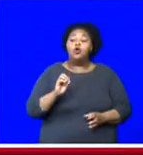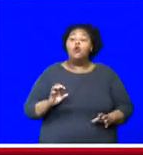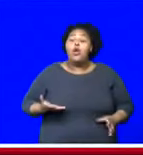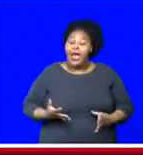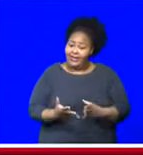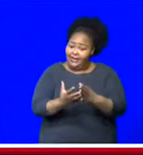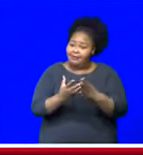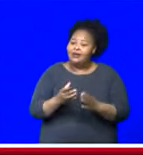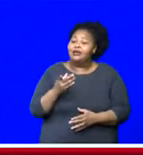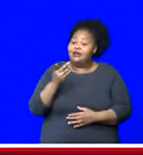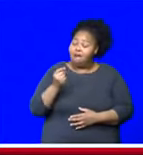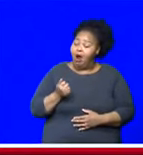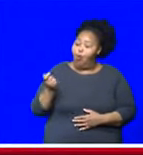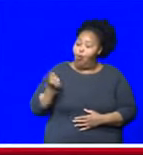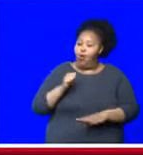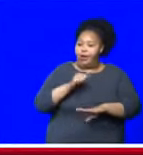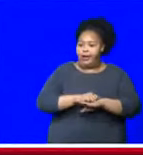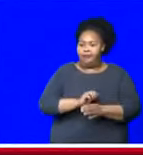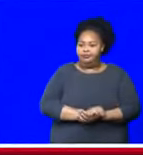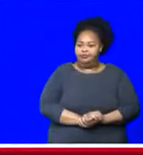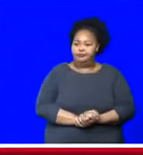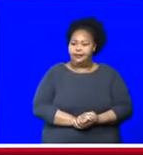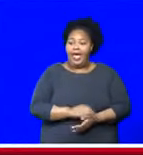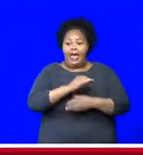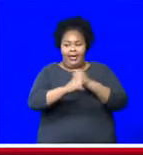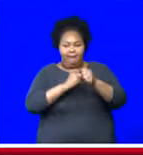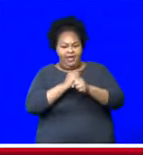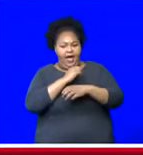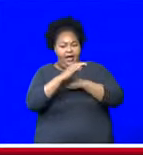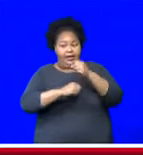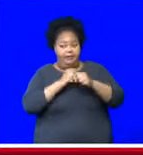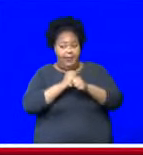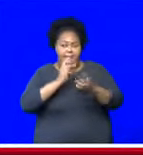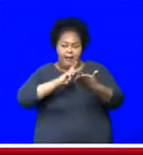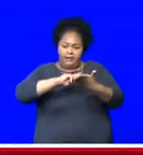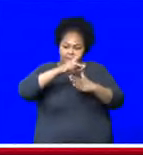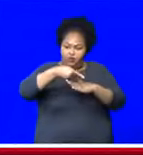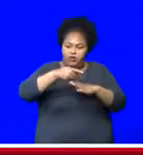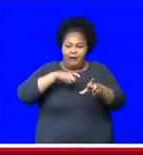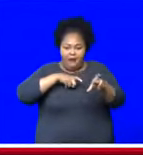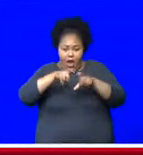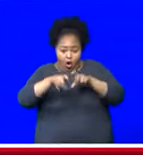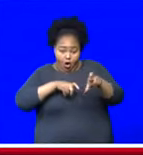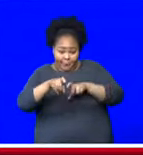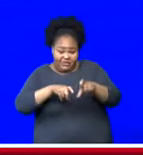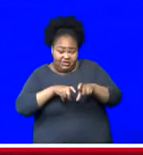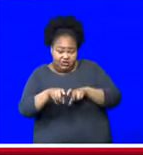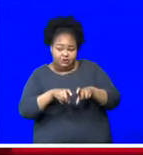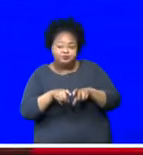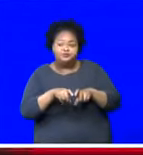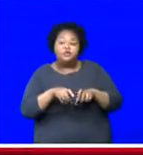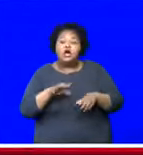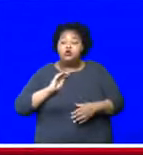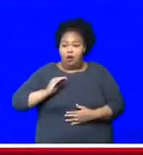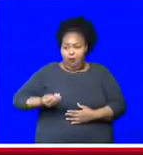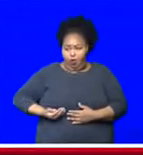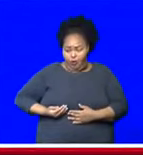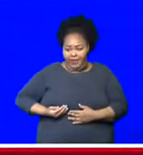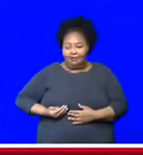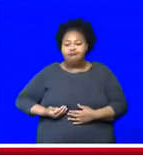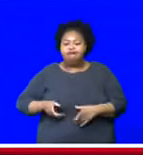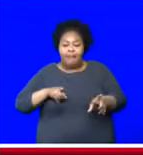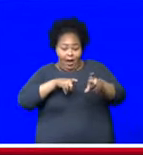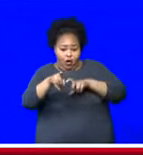Kulabangathi siye sibe naleli hlelo lwe-competition sibanjalo ngeminyaka njalo ngeminyaka kuba khona labo make labacutzela nako bese